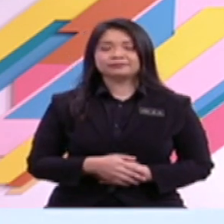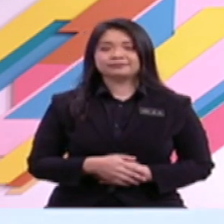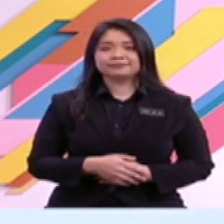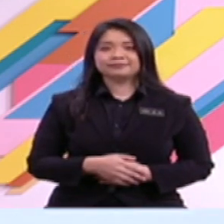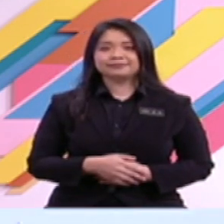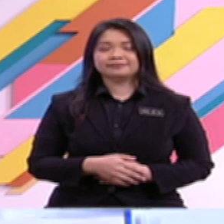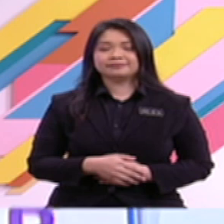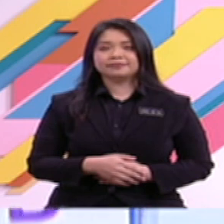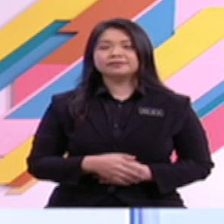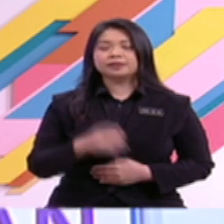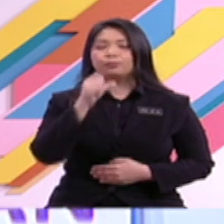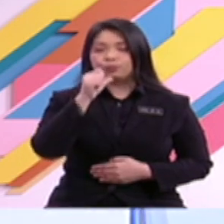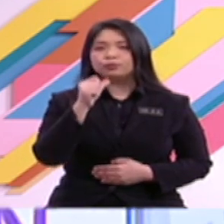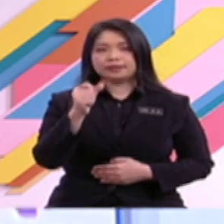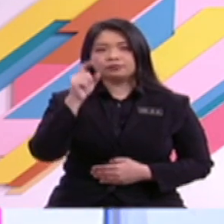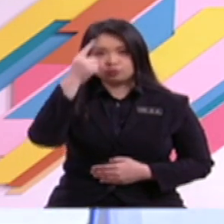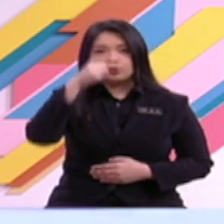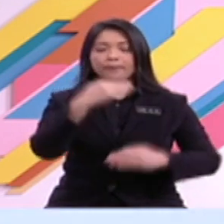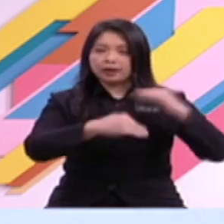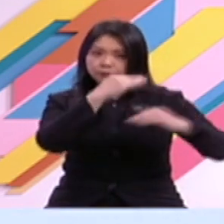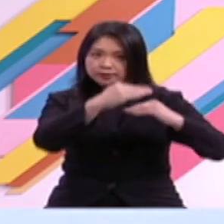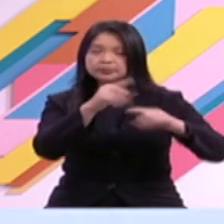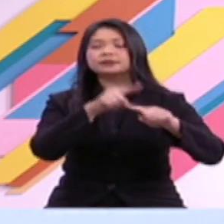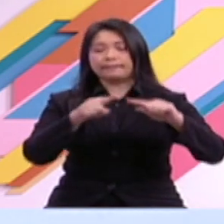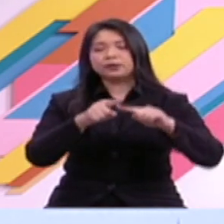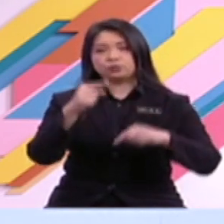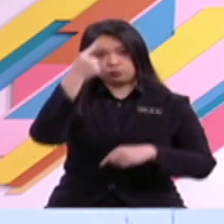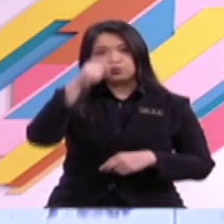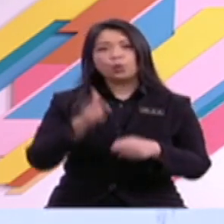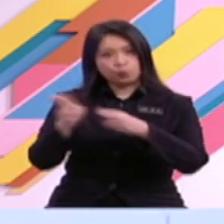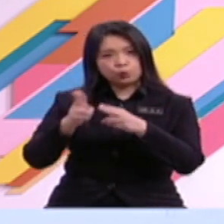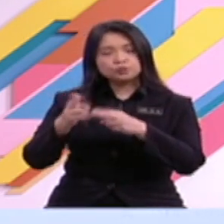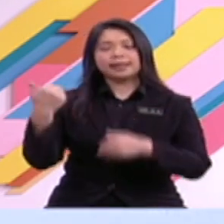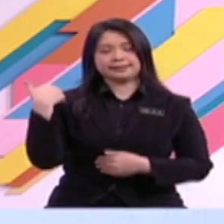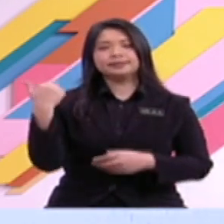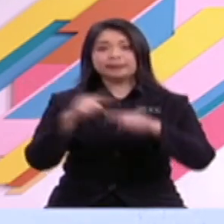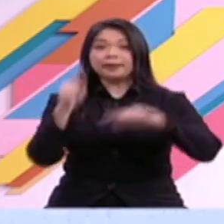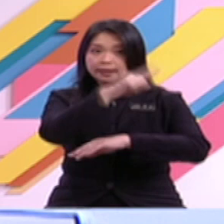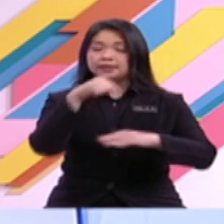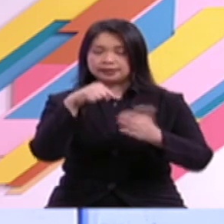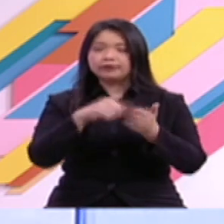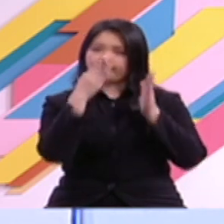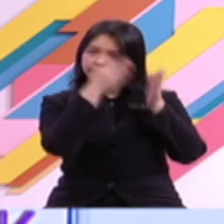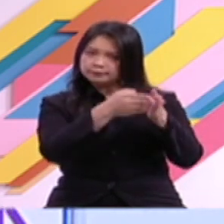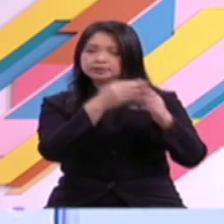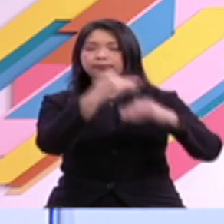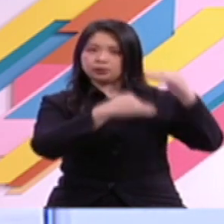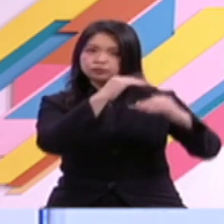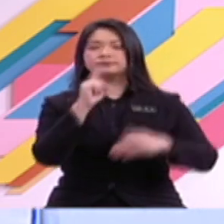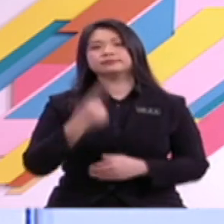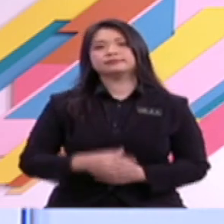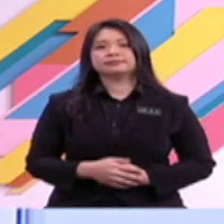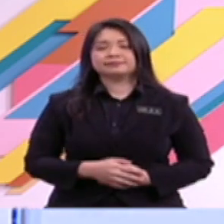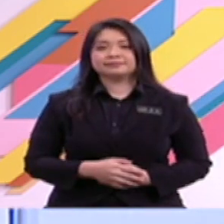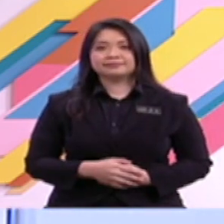pembangunan juga untuk mengurus kata tidak harus ia betul baik Teguh Oke sayap saya Bu